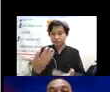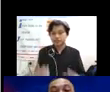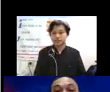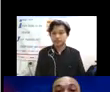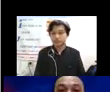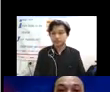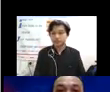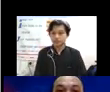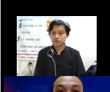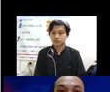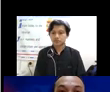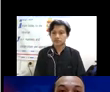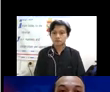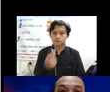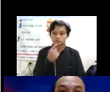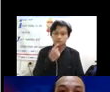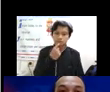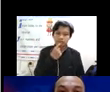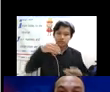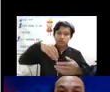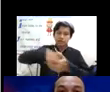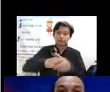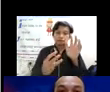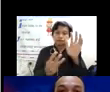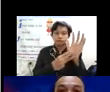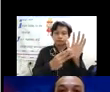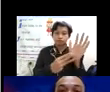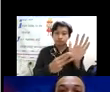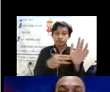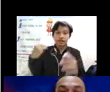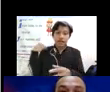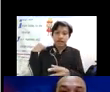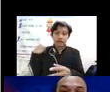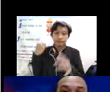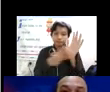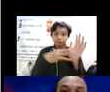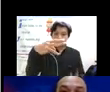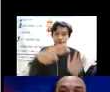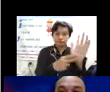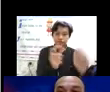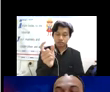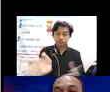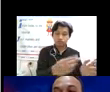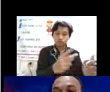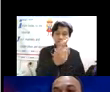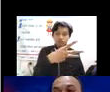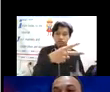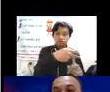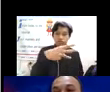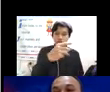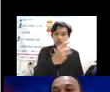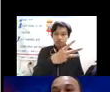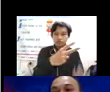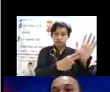di mendeley itu menunya di reference ini ya ada untuk yang desktop itu ada yang sebelah sini Sedangkan untuk